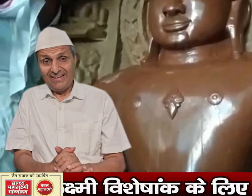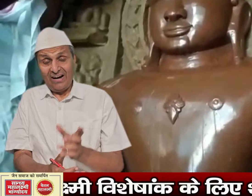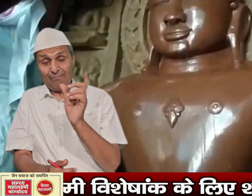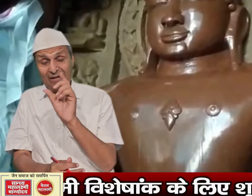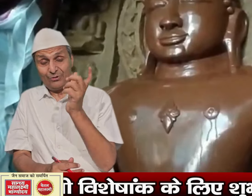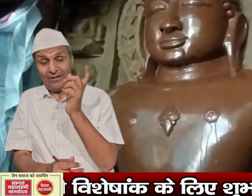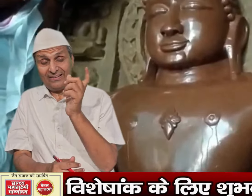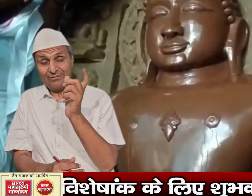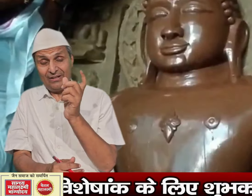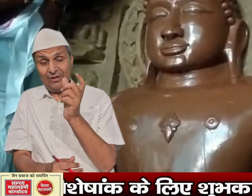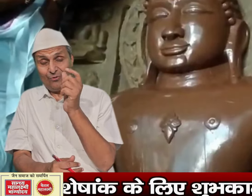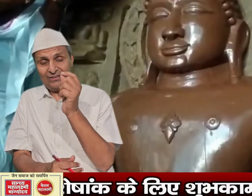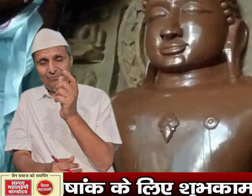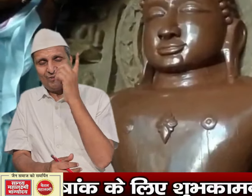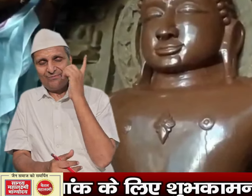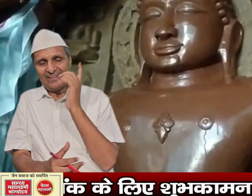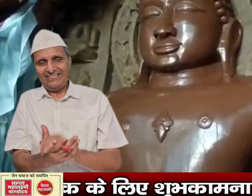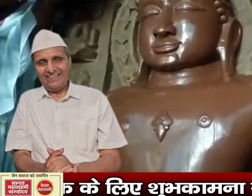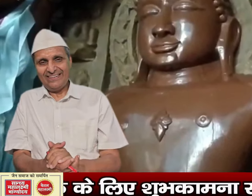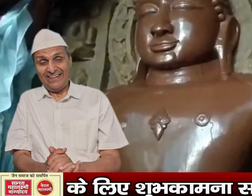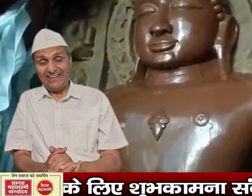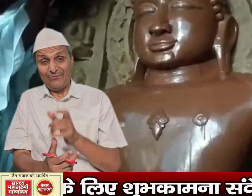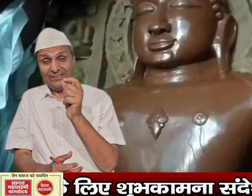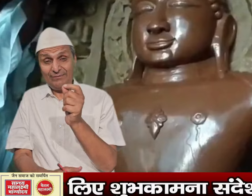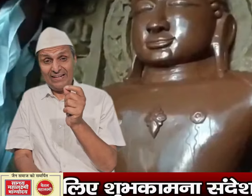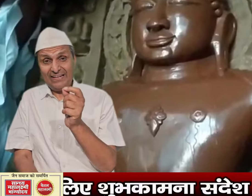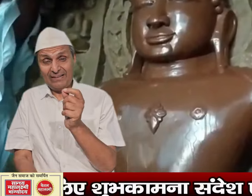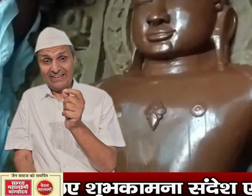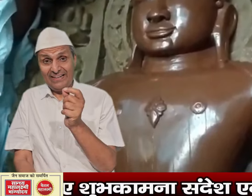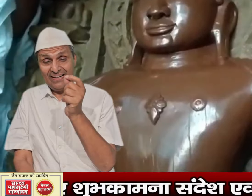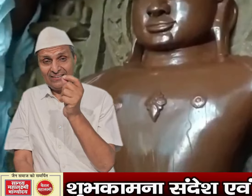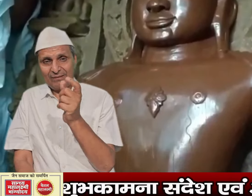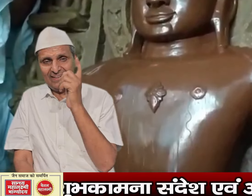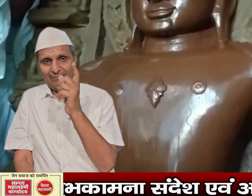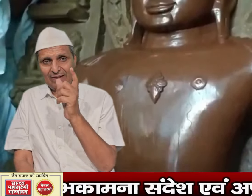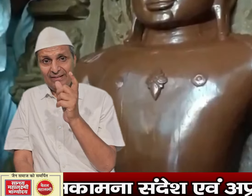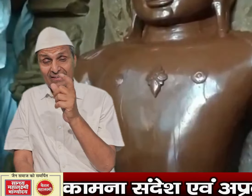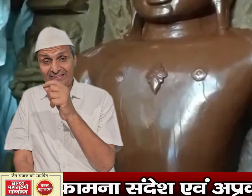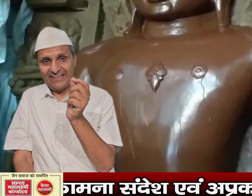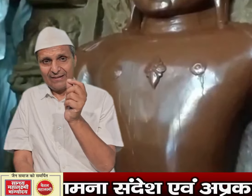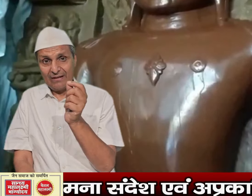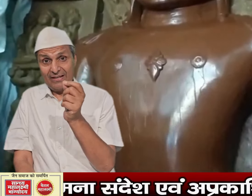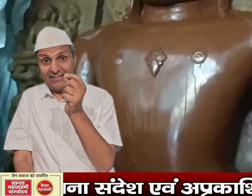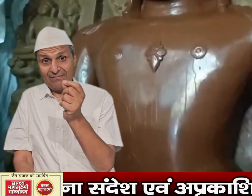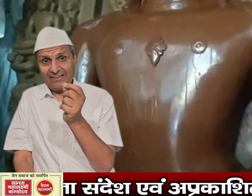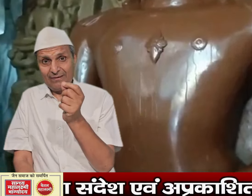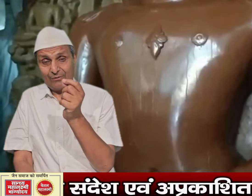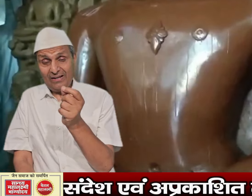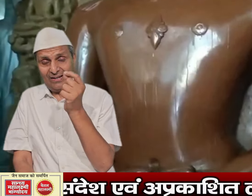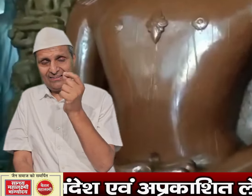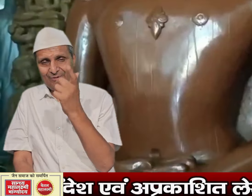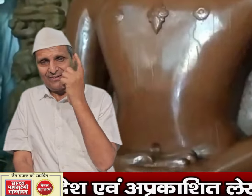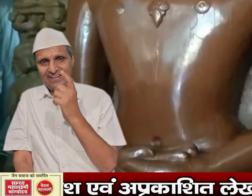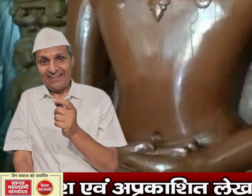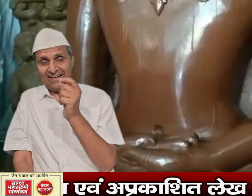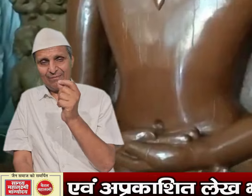मिलते हैं हां हम बात तो कर रहे थे आपसे कुल रत्न भूषण महाराज जी की हां उनसे जब दिखाई गई बात गई इस प्रति के बारे में इस जगह के बारे में कि नदी में ऐसा